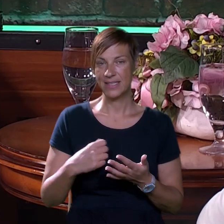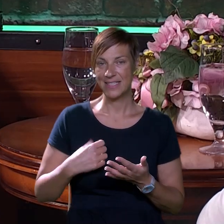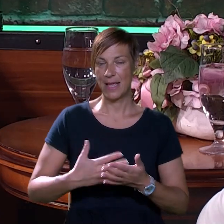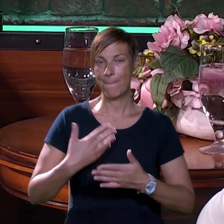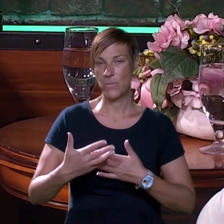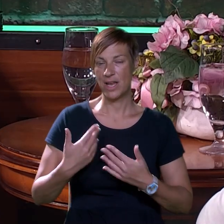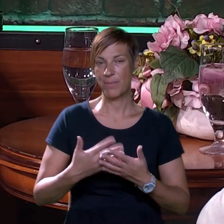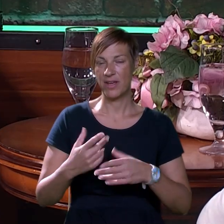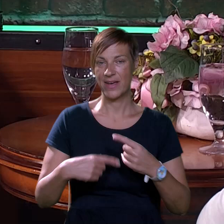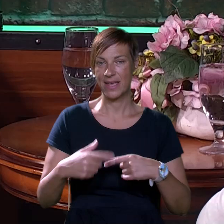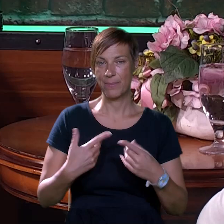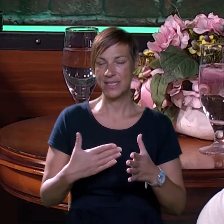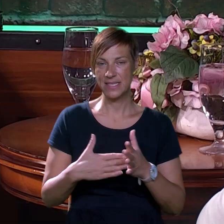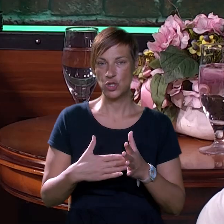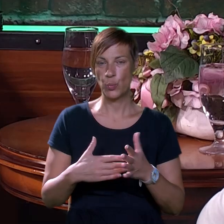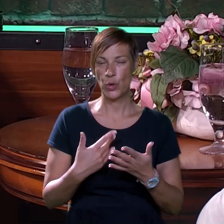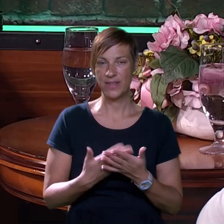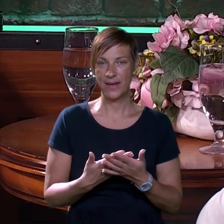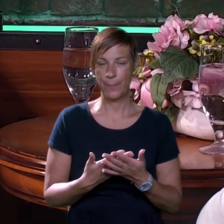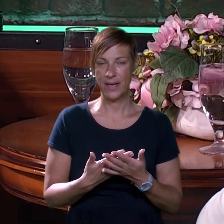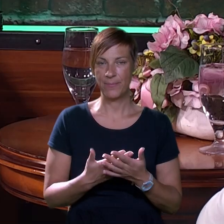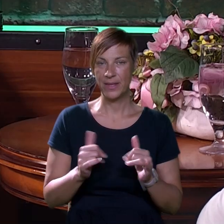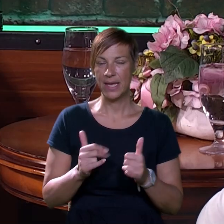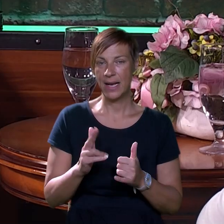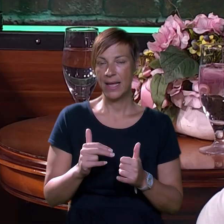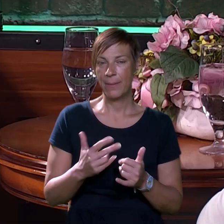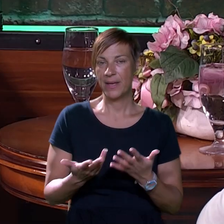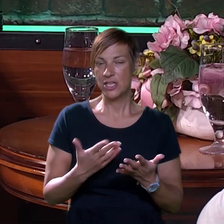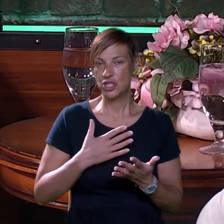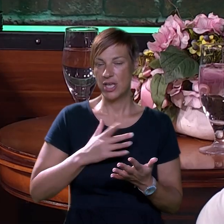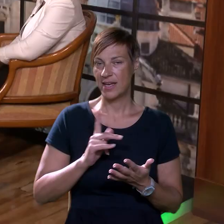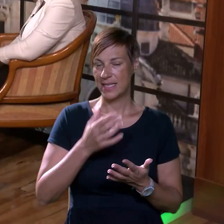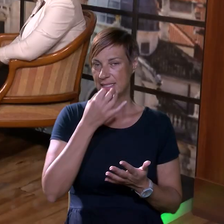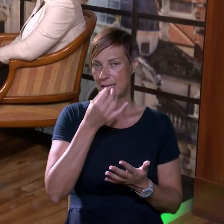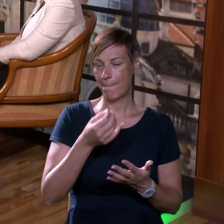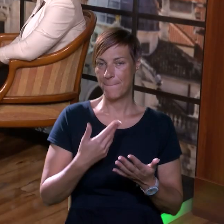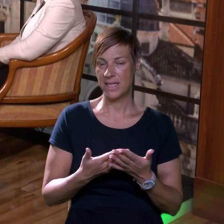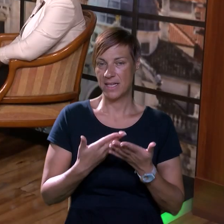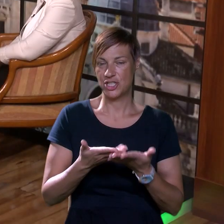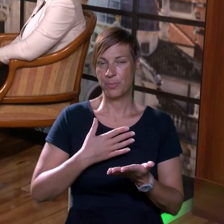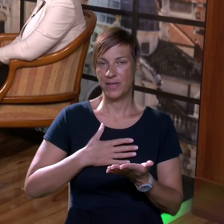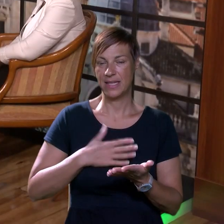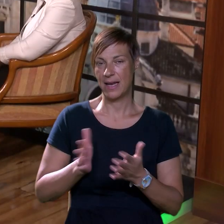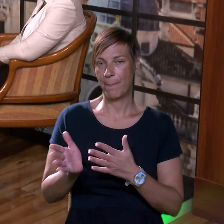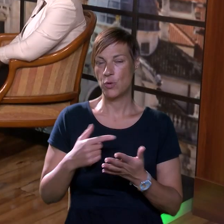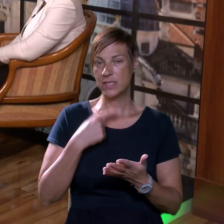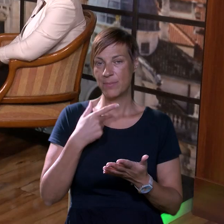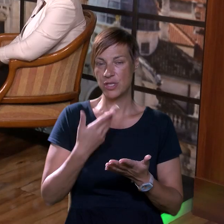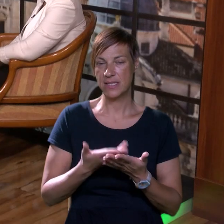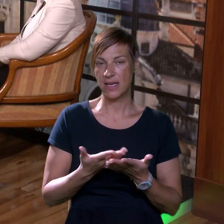samo naprijed. Ovakve emisije su potrebne. Je li ima možda nešto što vas ja nisam pitala, što bi vi htjeli